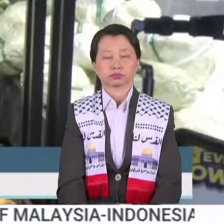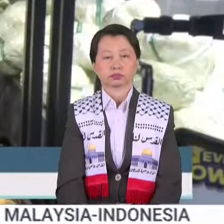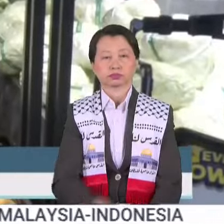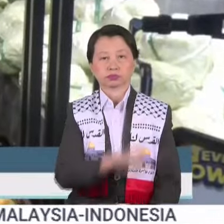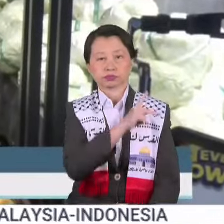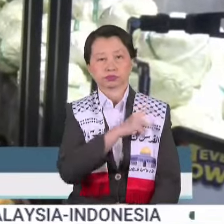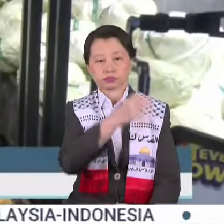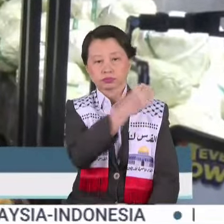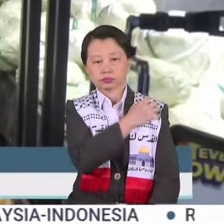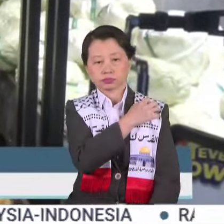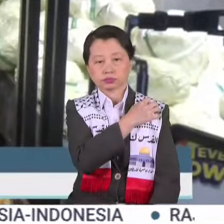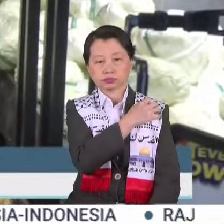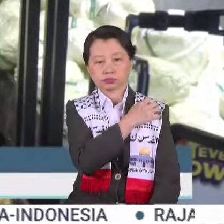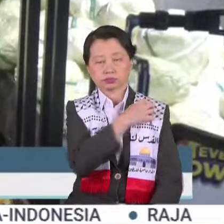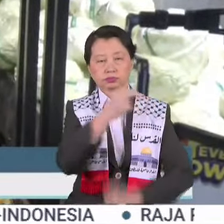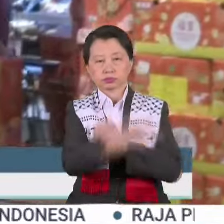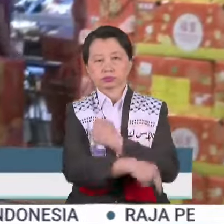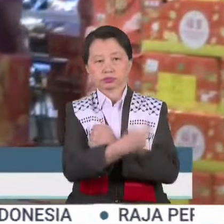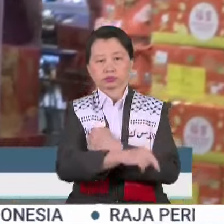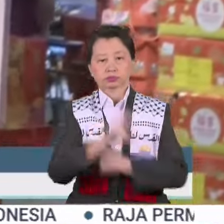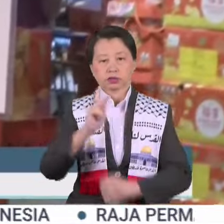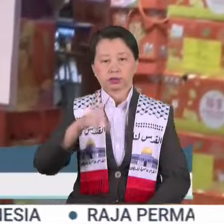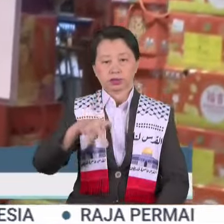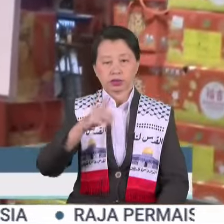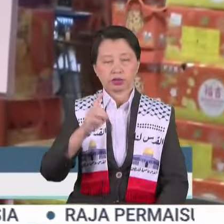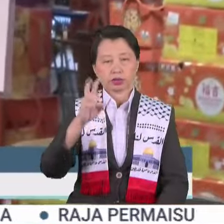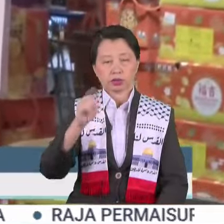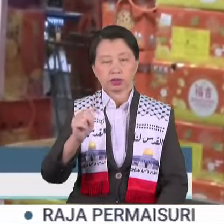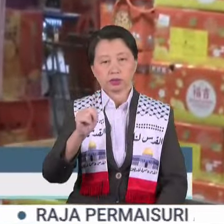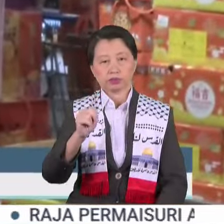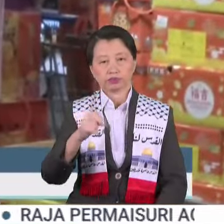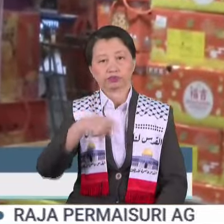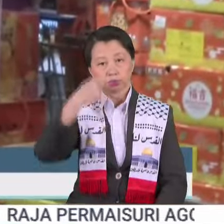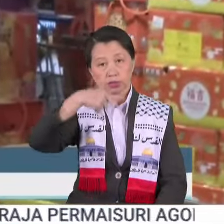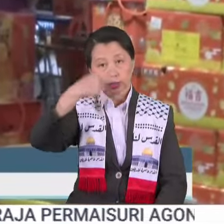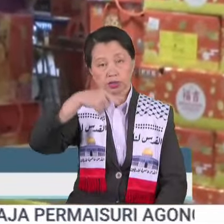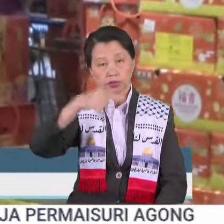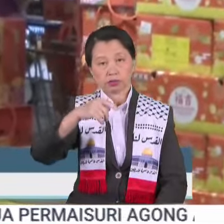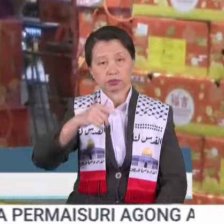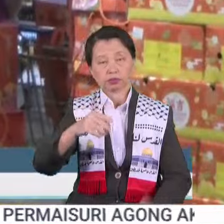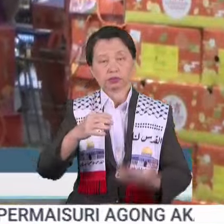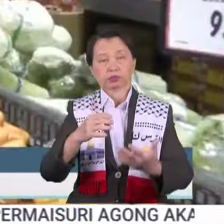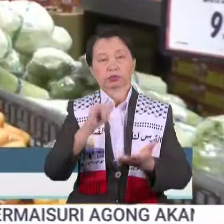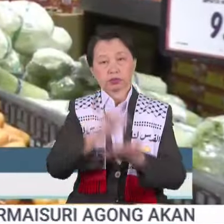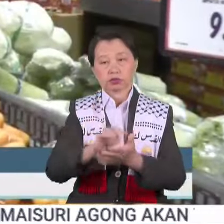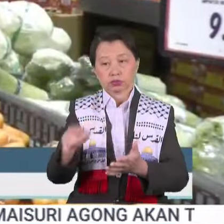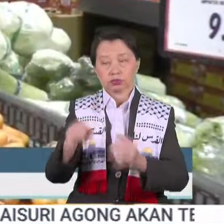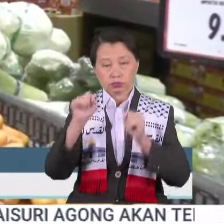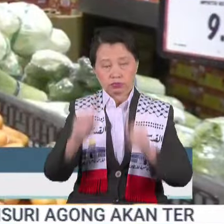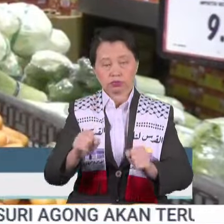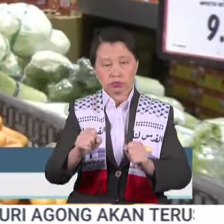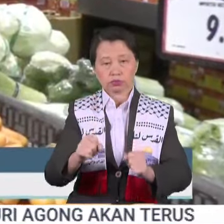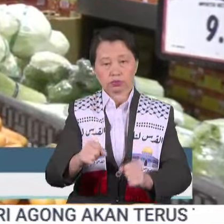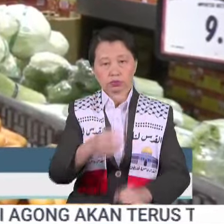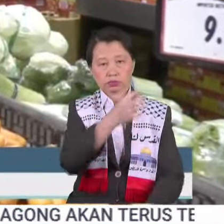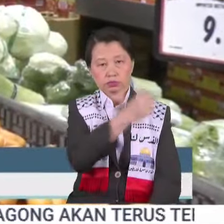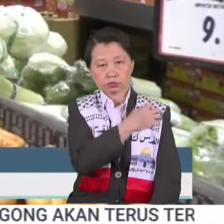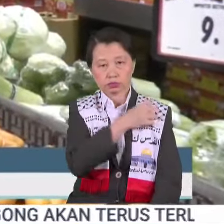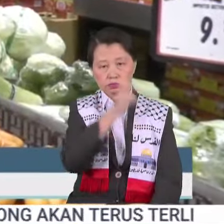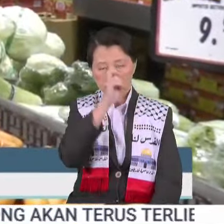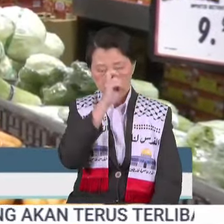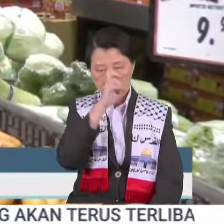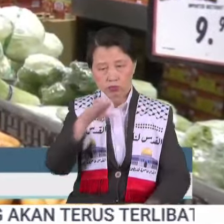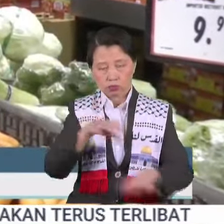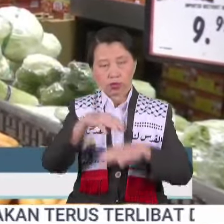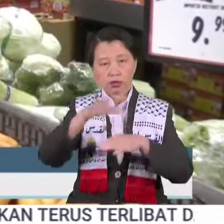Ketua Pegawai Penguat Kuasa Negeri KPDN Sabah Zulfami Mat Udi berkata pendekatan itu membolehkan penguatkuasaan dilaksana